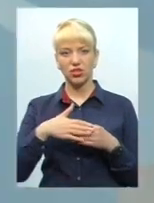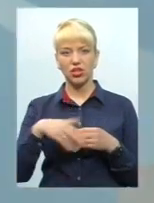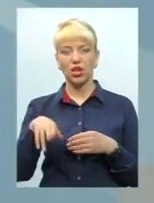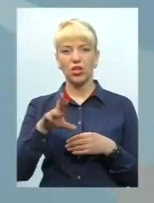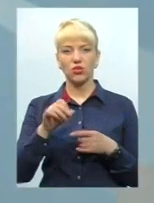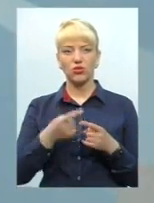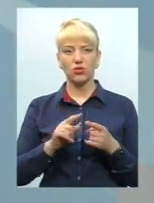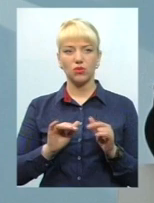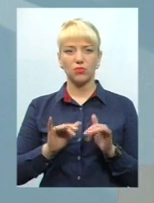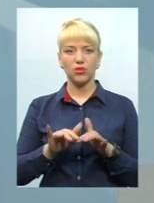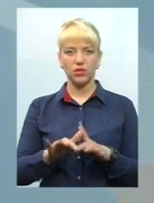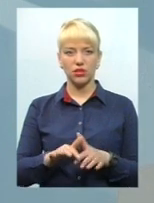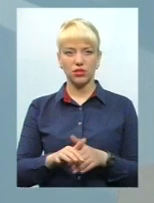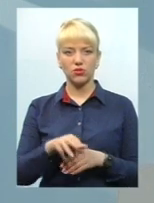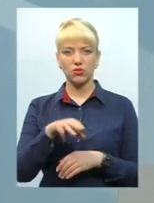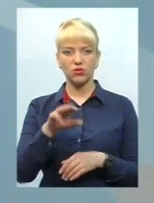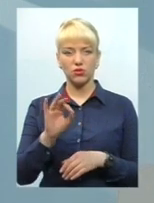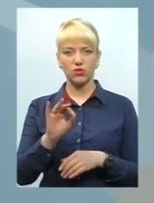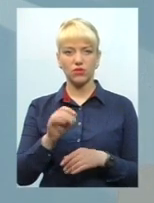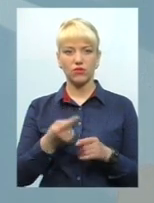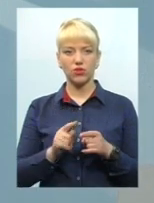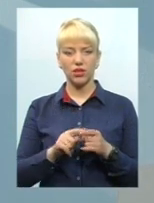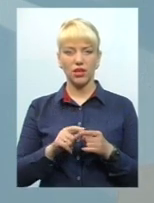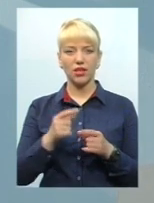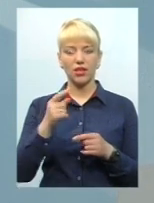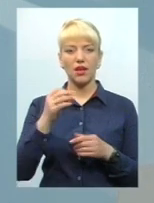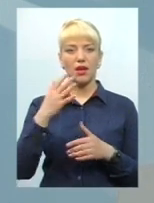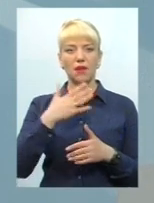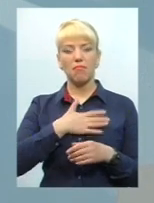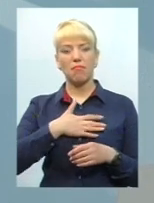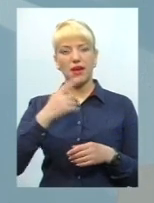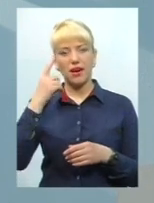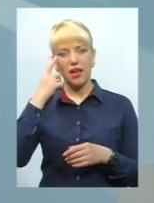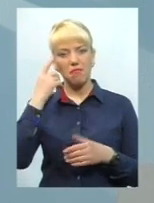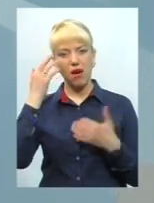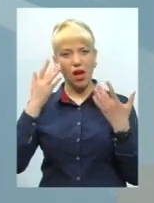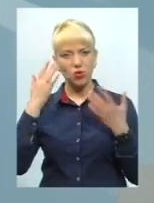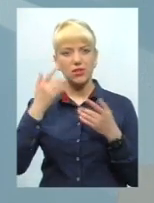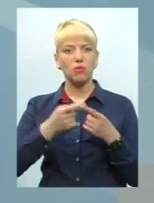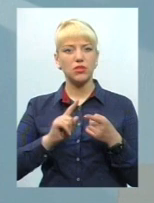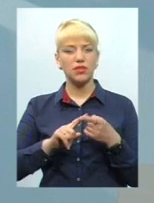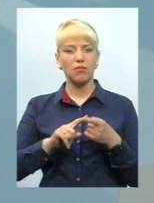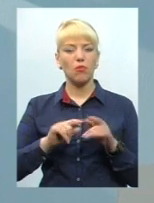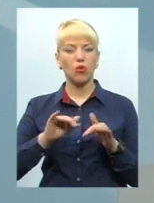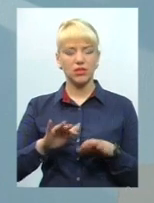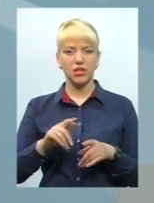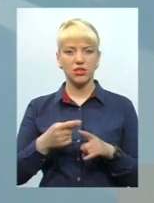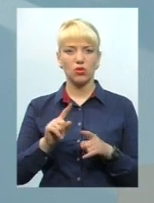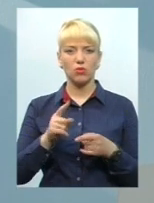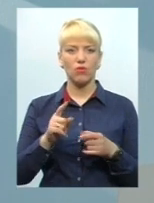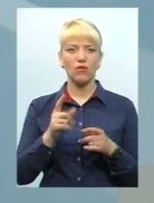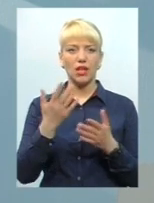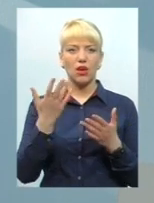цього процесу, то вони і переймаються більше ним, і на них завжди, особливо такі